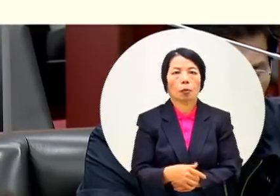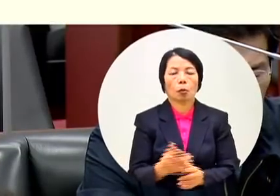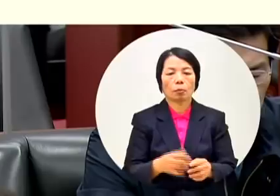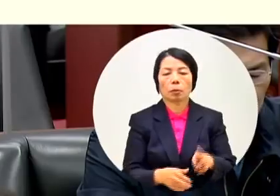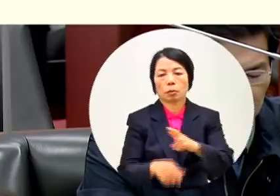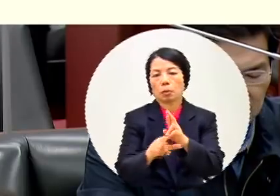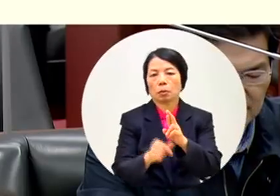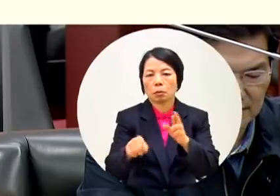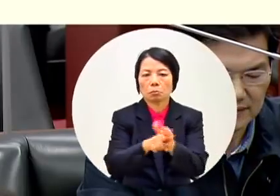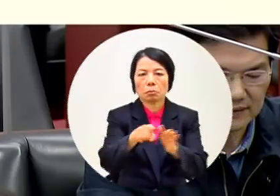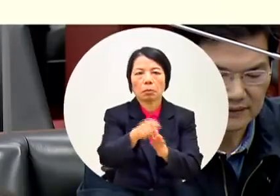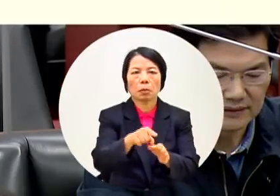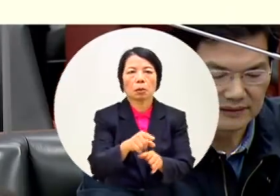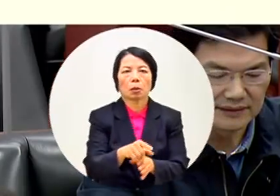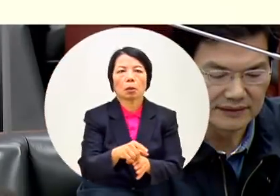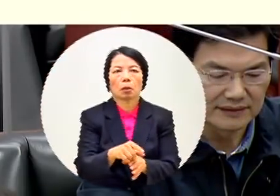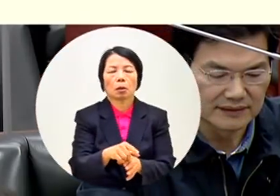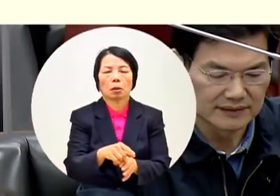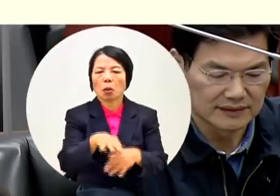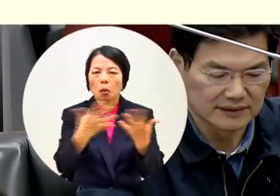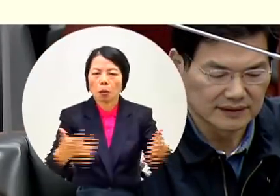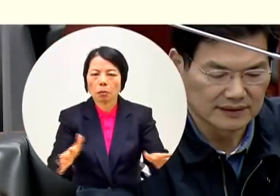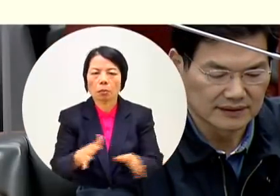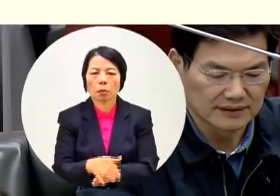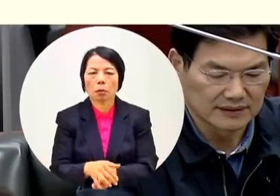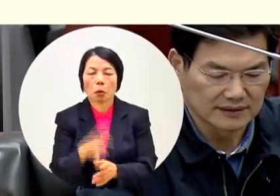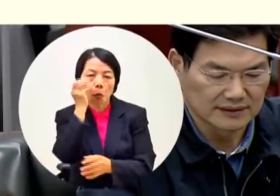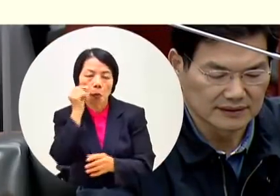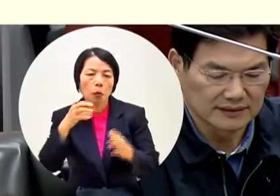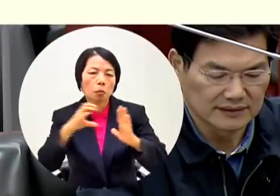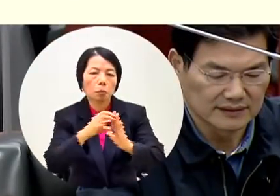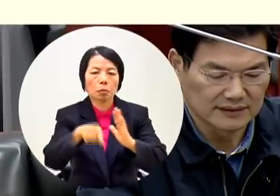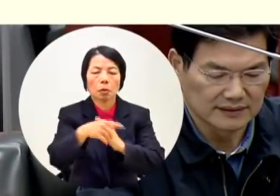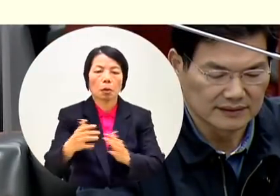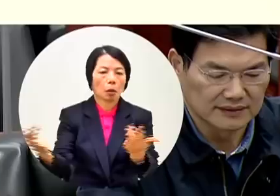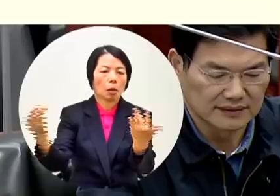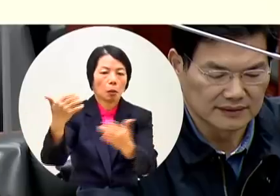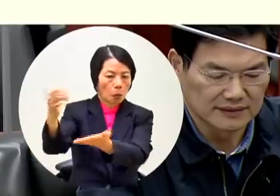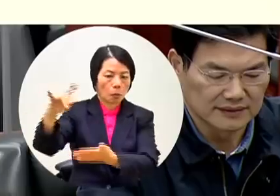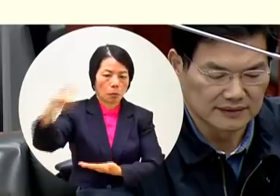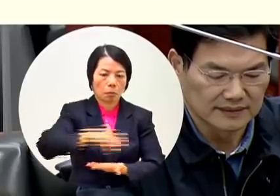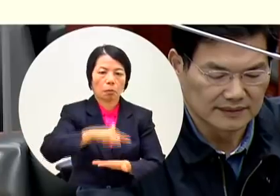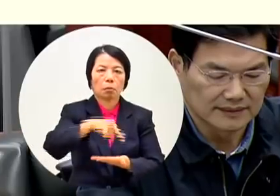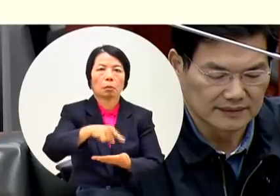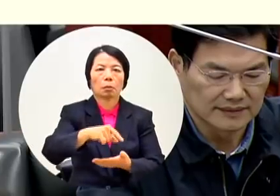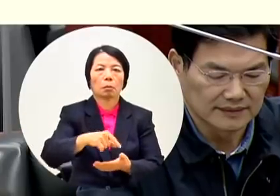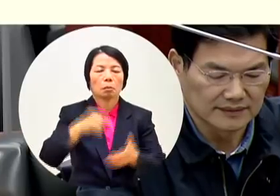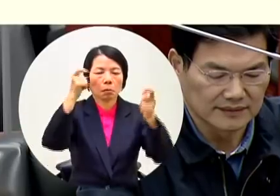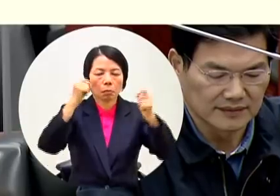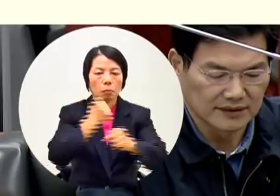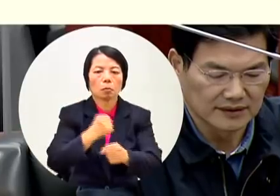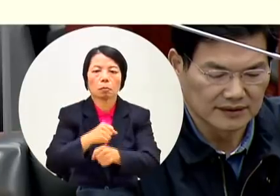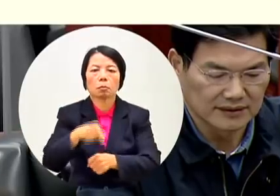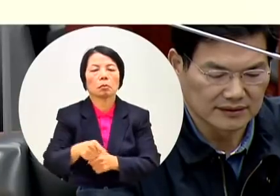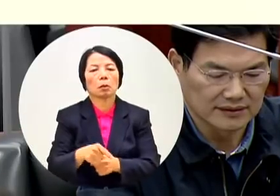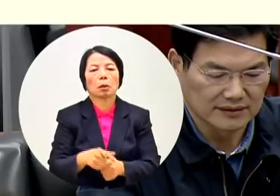到台湾，哦，一个晚上就跑掉了。在美浓呢，番茄没有人采